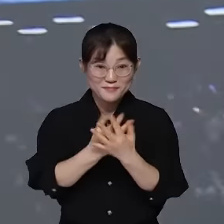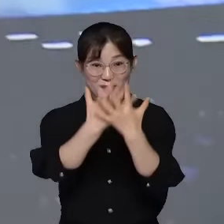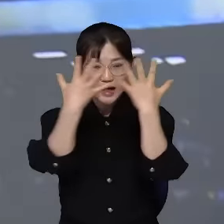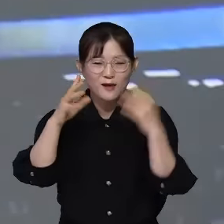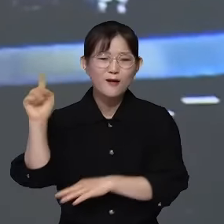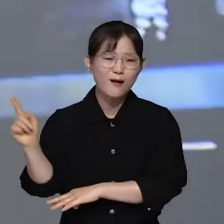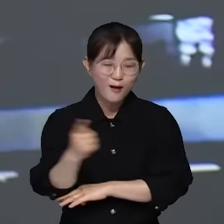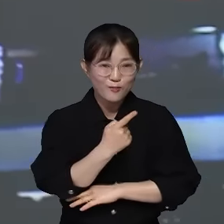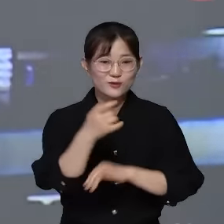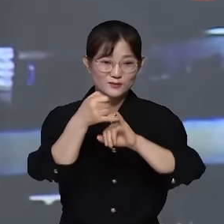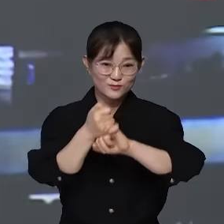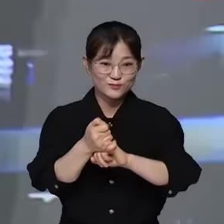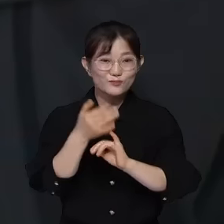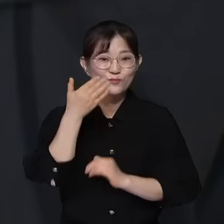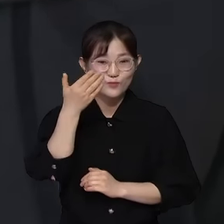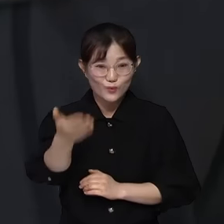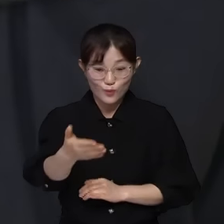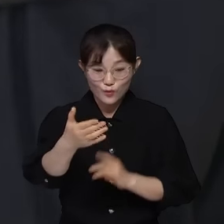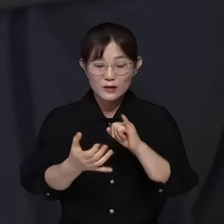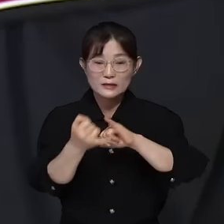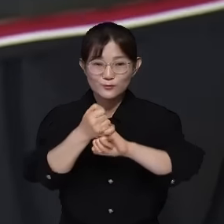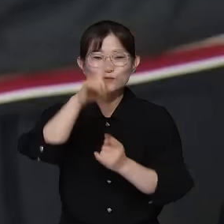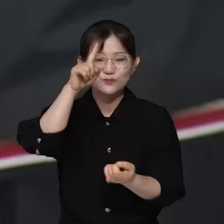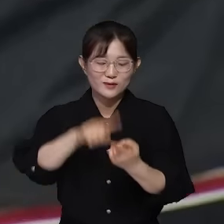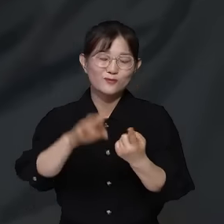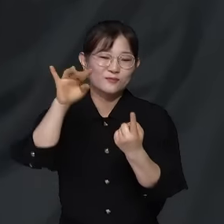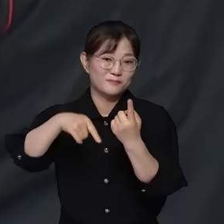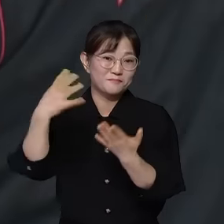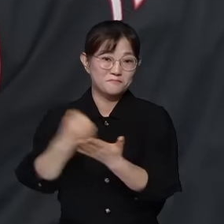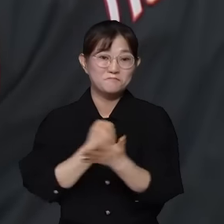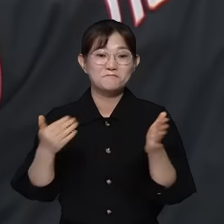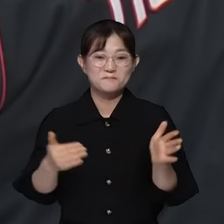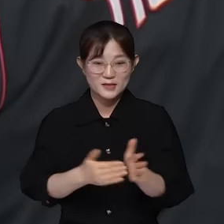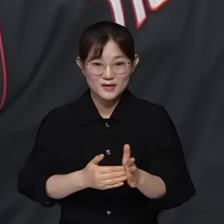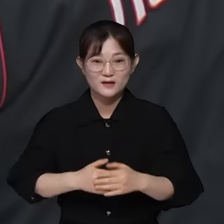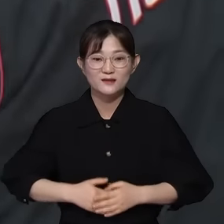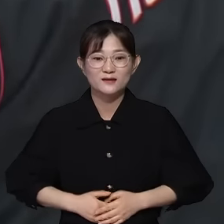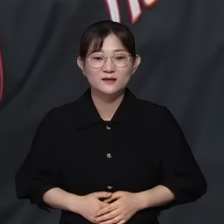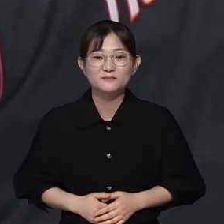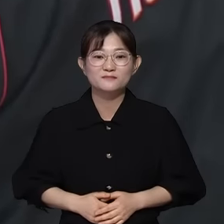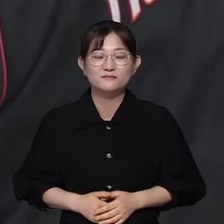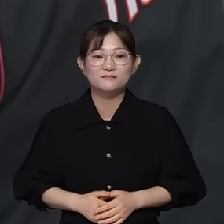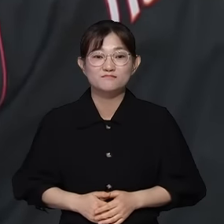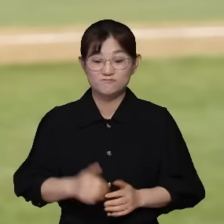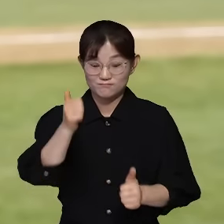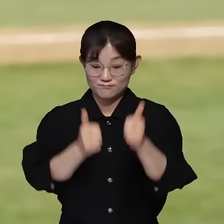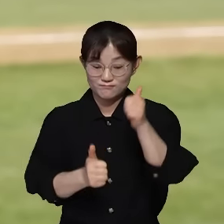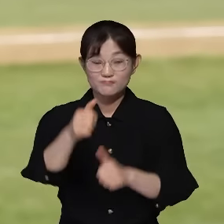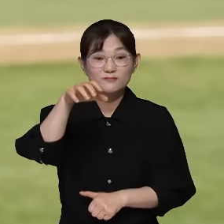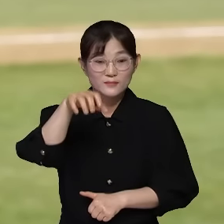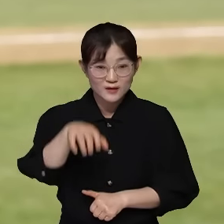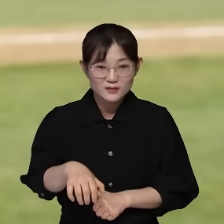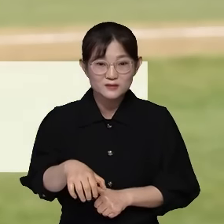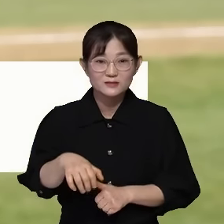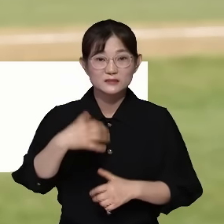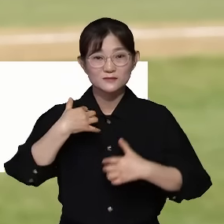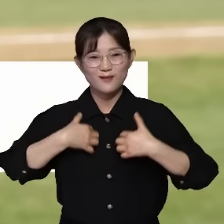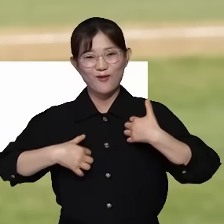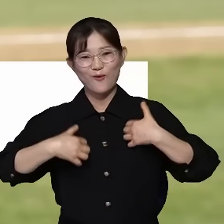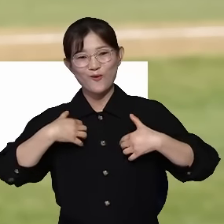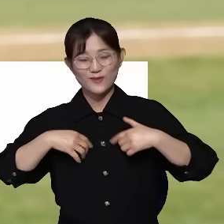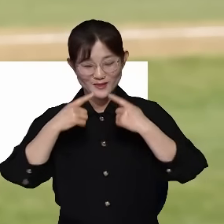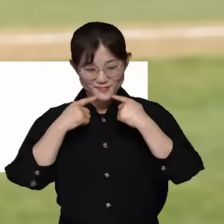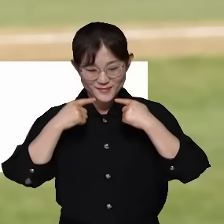하겠다고 약속했고 통합 우승으로 그 약속을 지켰습니다. 그라운드에 나가서 즐겁게